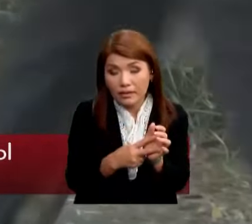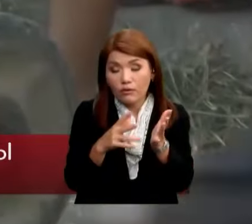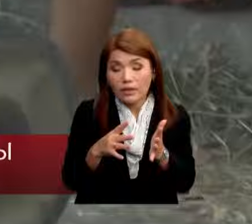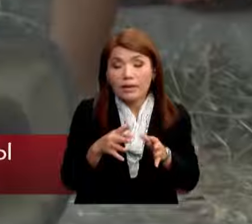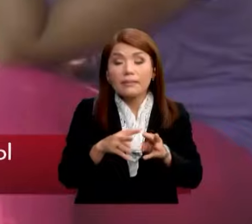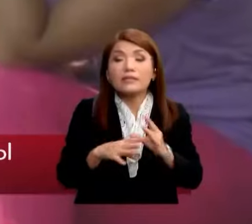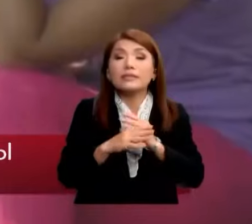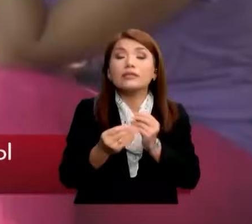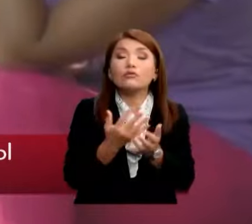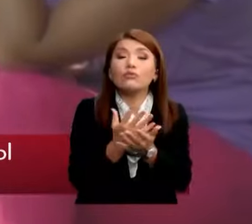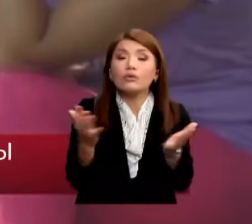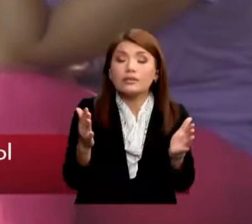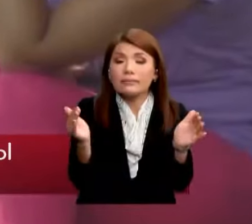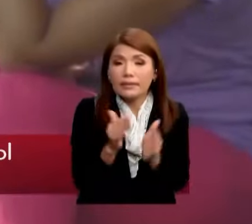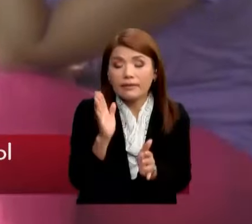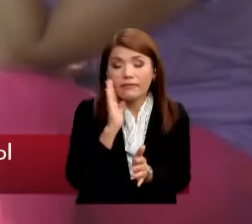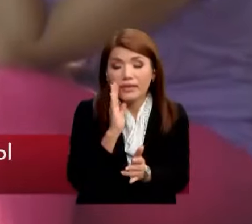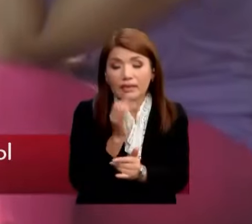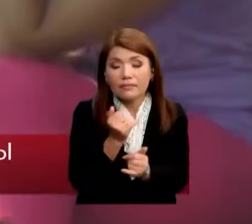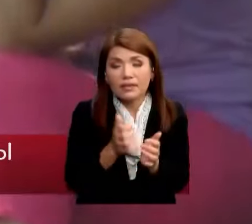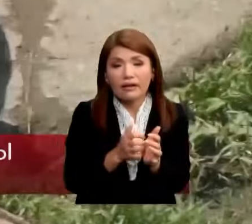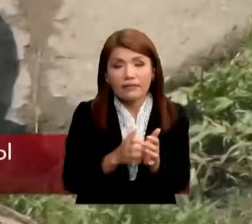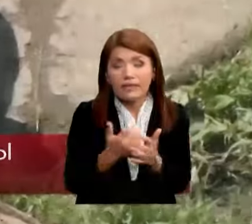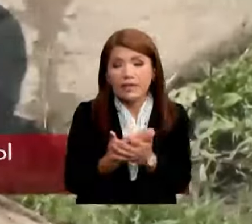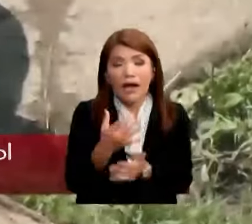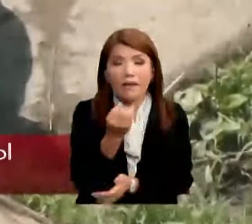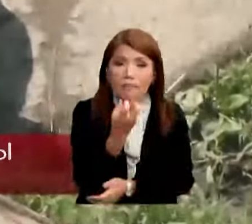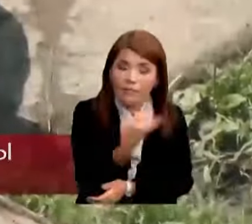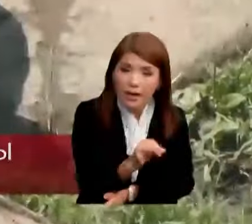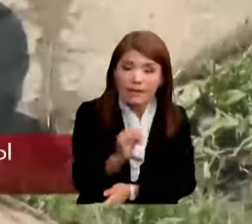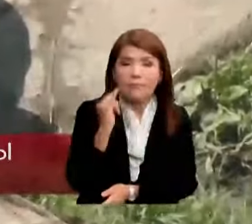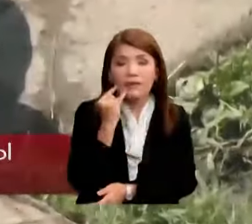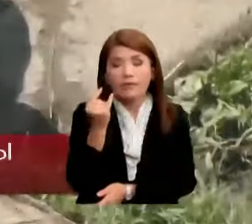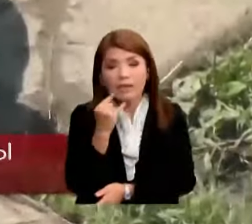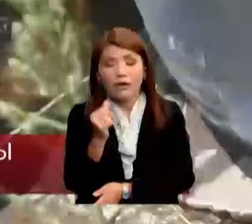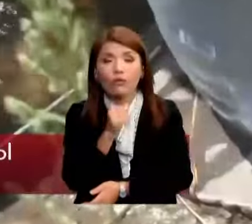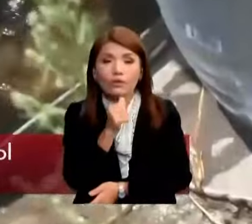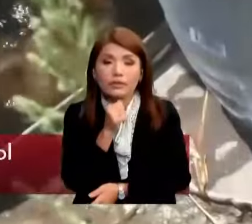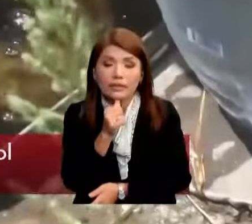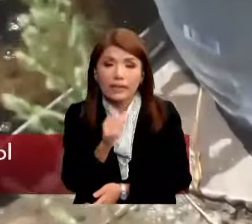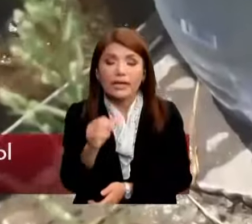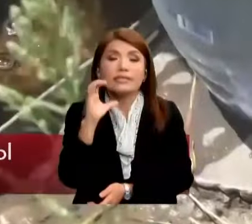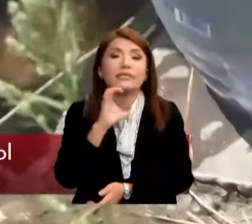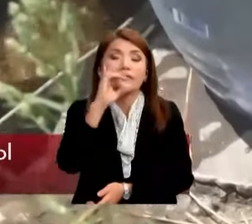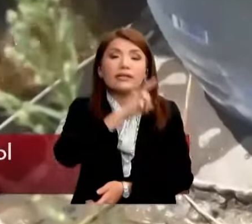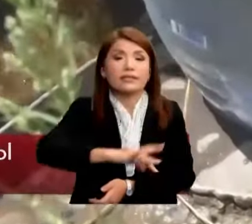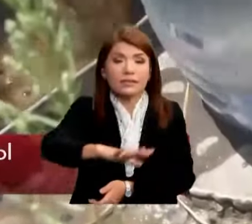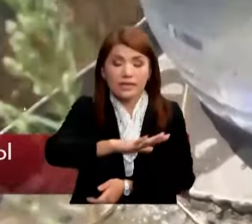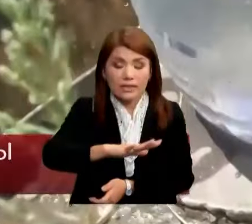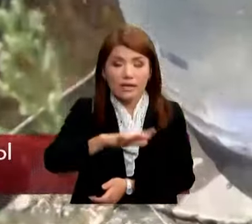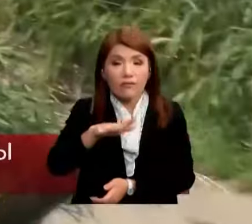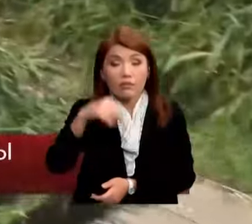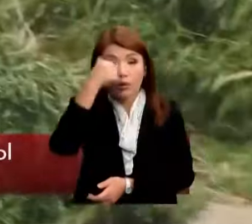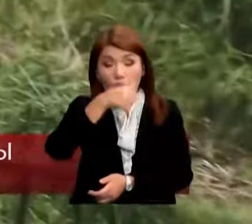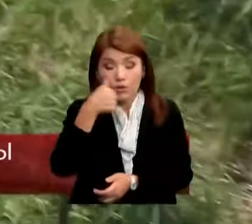минтранспорта наименьший уровень охвата питьевой водой в области Абай Павлодарской Костанайской и северо-казахстанской в этом